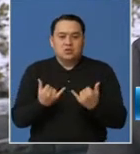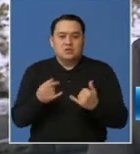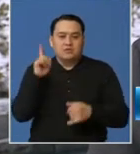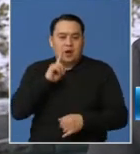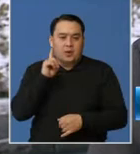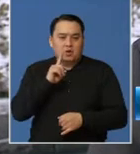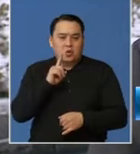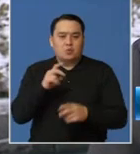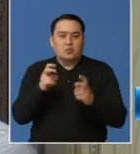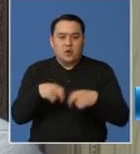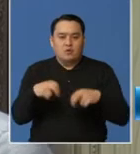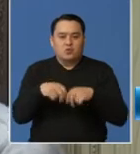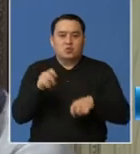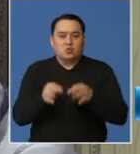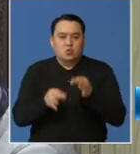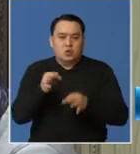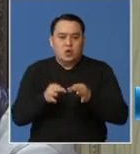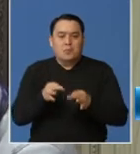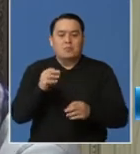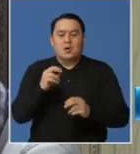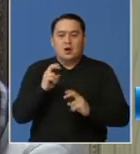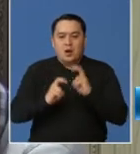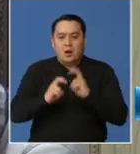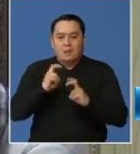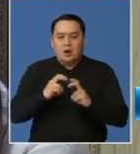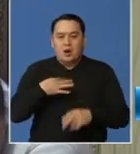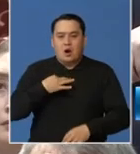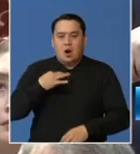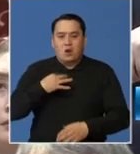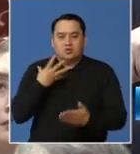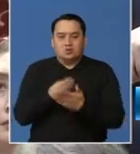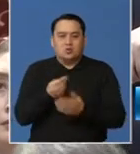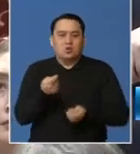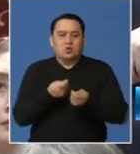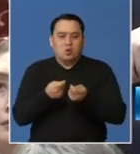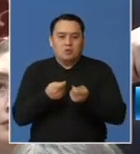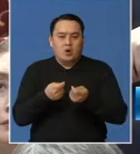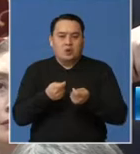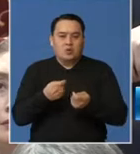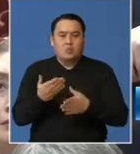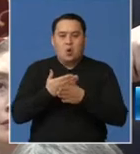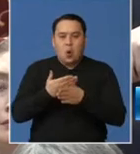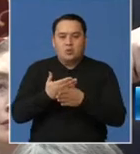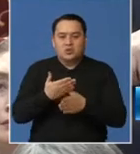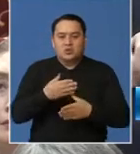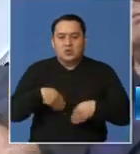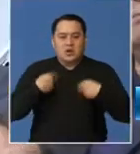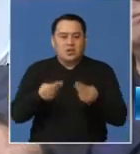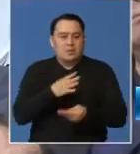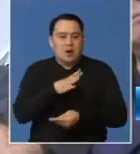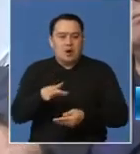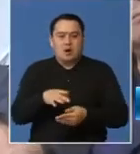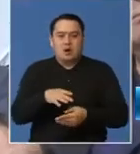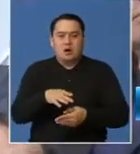время, он под следствием. Руководство предприятия безразлично к судьбе своего подчиненного. Никакой помощи мы не получили,